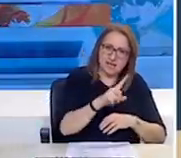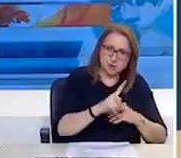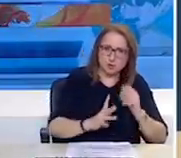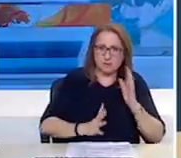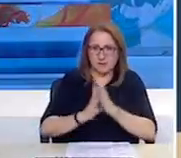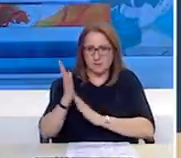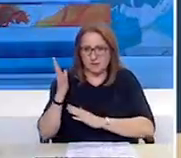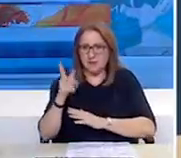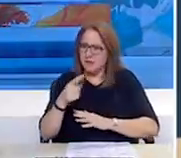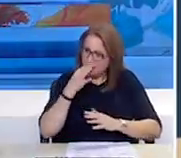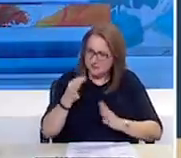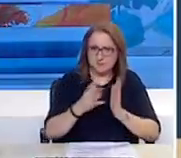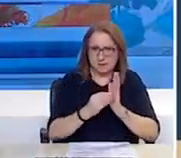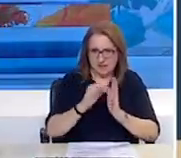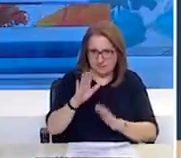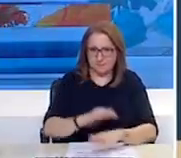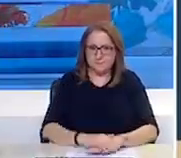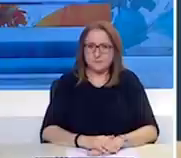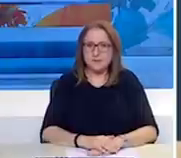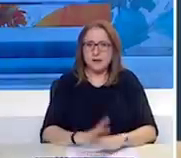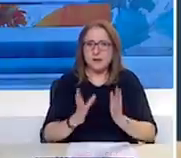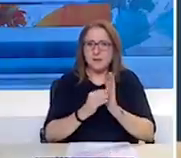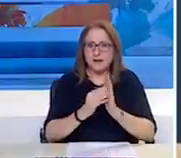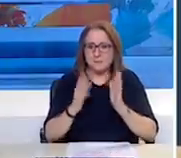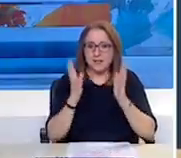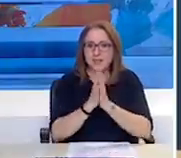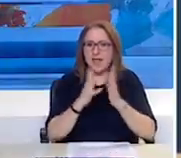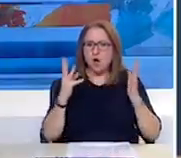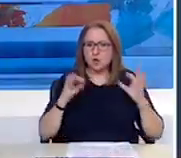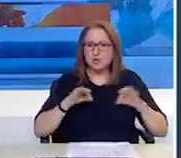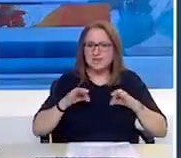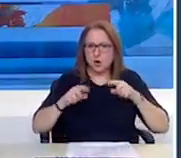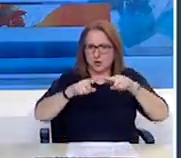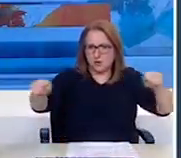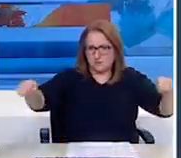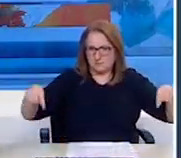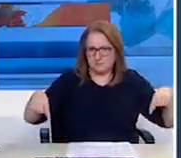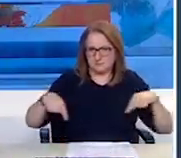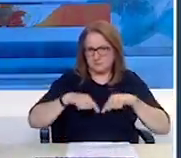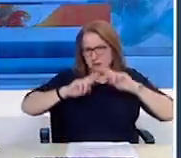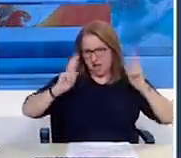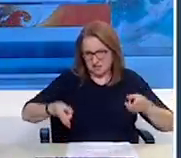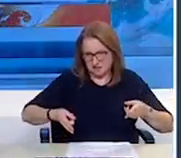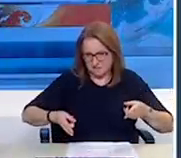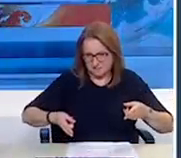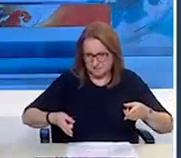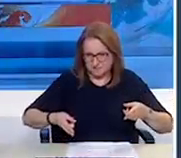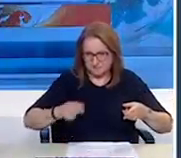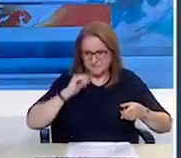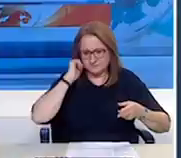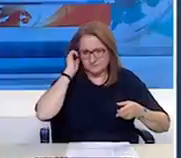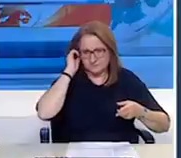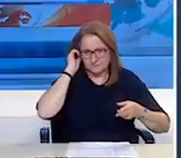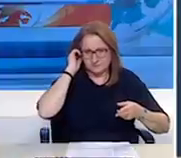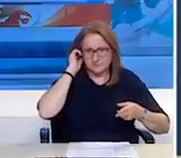3 παραδείγματα υπολογισμού. Καταστήματα 18 τετραγωνικών μέτρων. Ένα κατάστημα 18 τετραγωνικών μέτρων. Είναι μικρότερο των